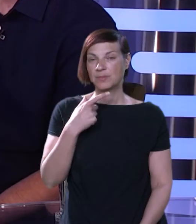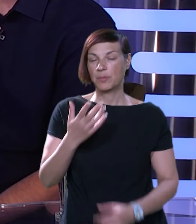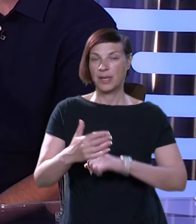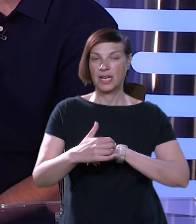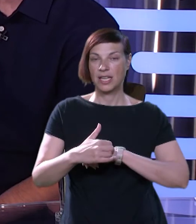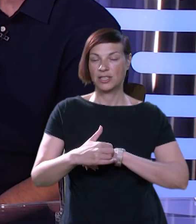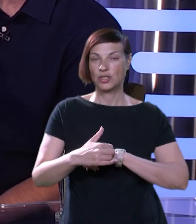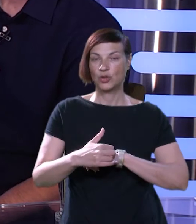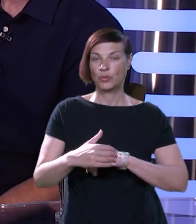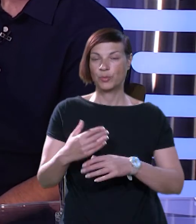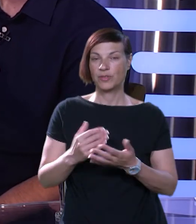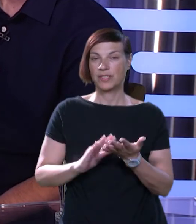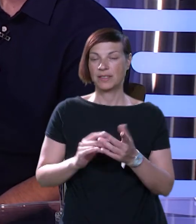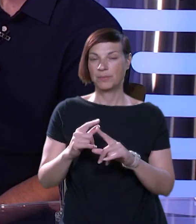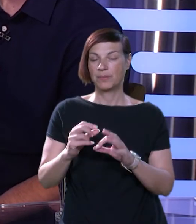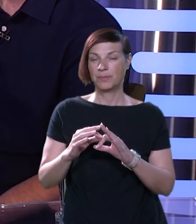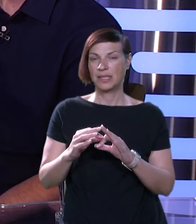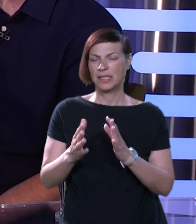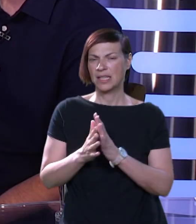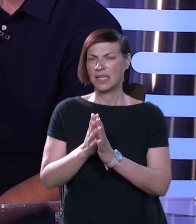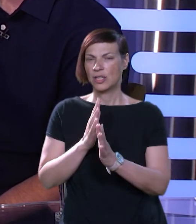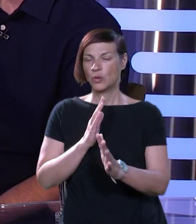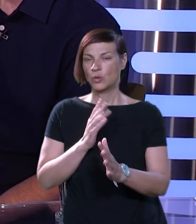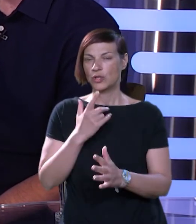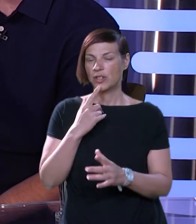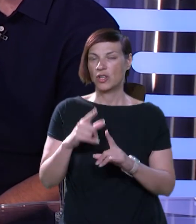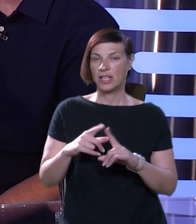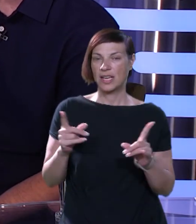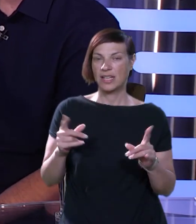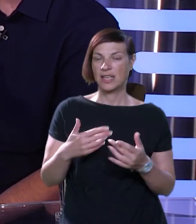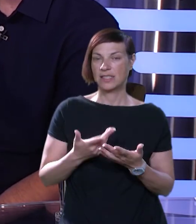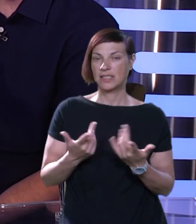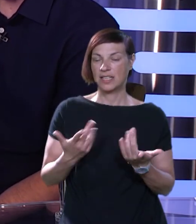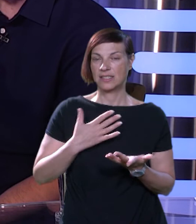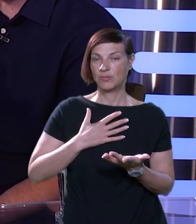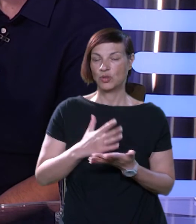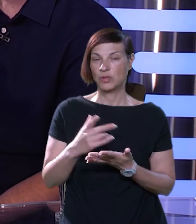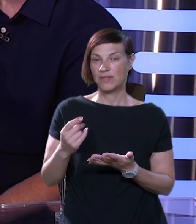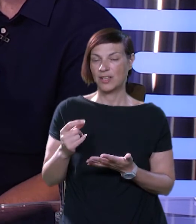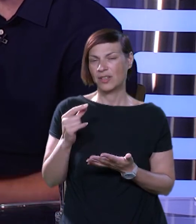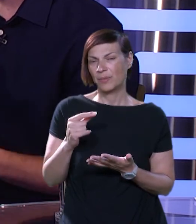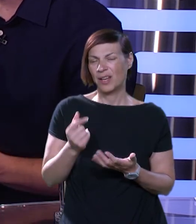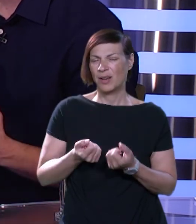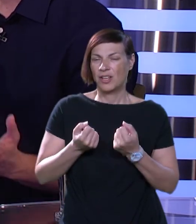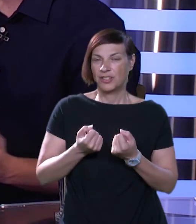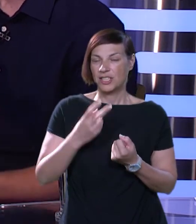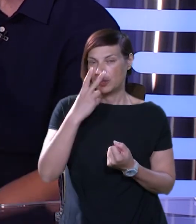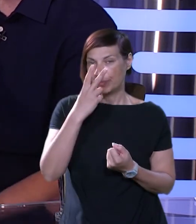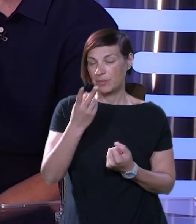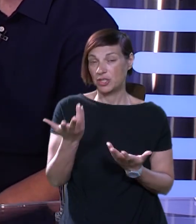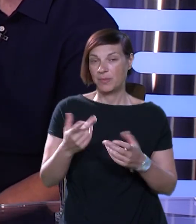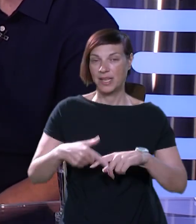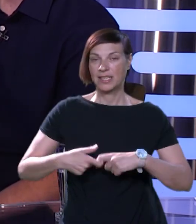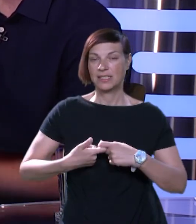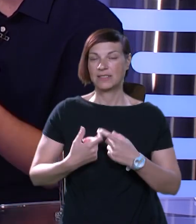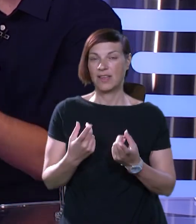spomenula Dubrovnik i vikanje na Stradunu i nekako gužve, kolika je razlika? Evo, ja sam tu svakodnevno pa malo teže možda primjećuje